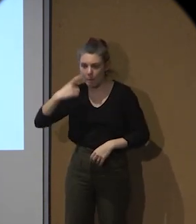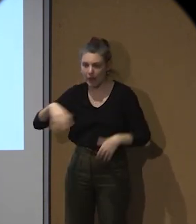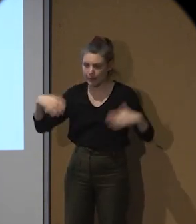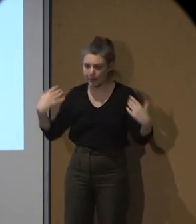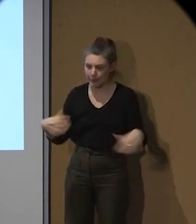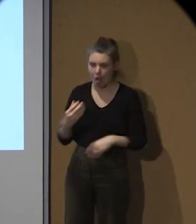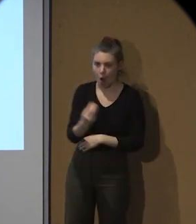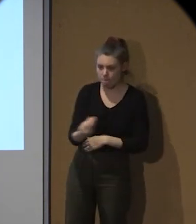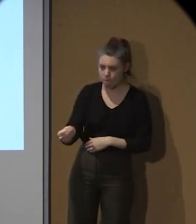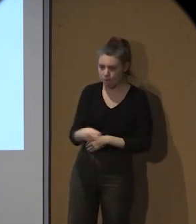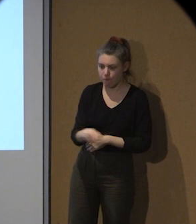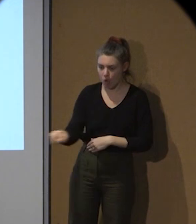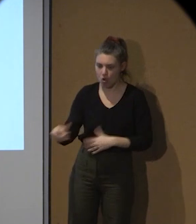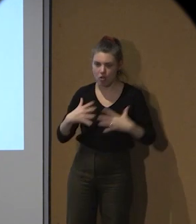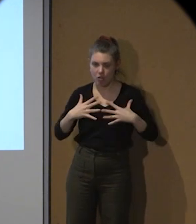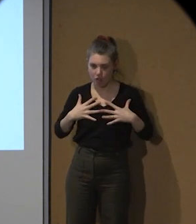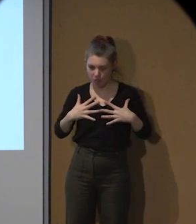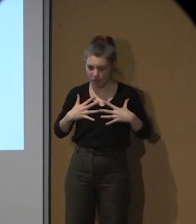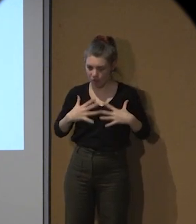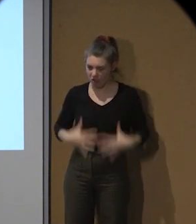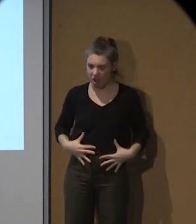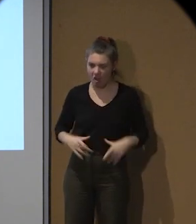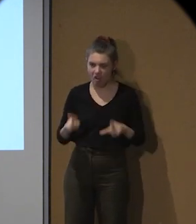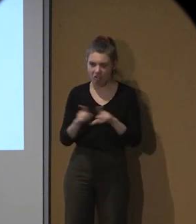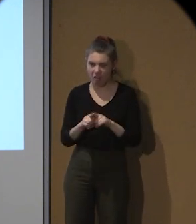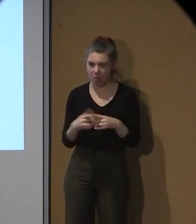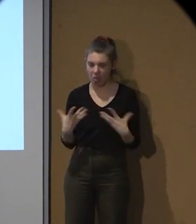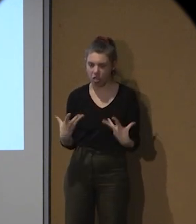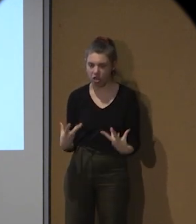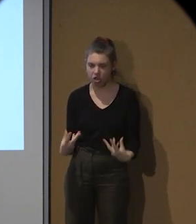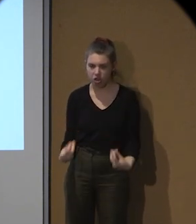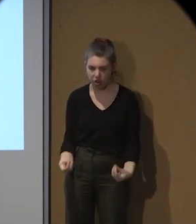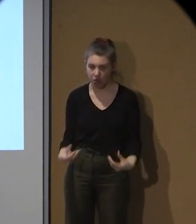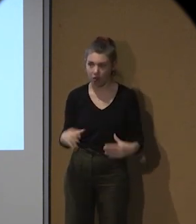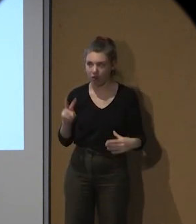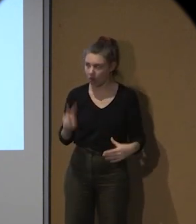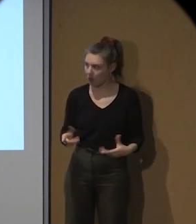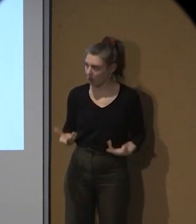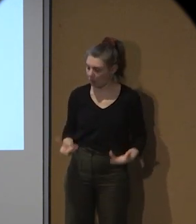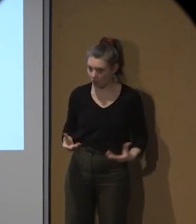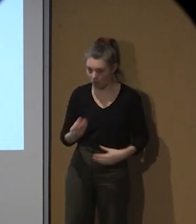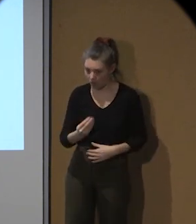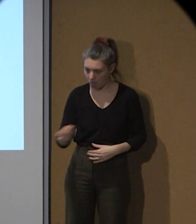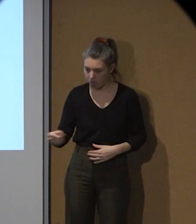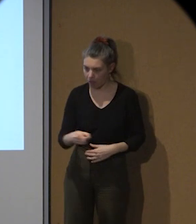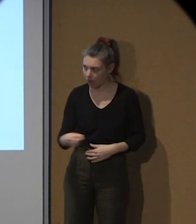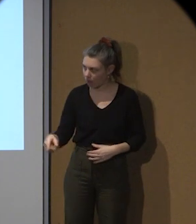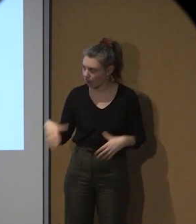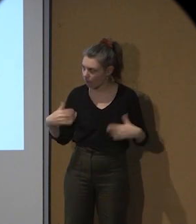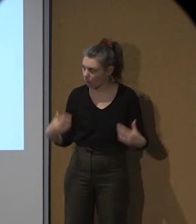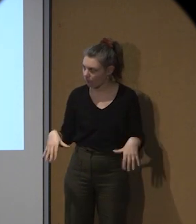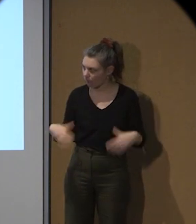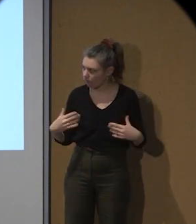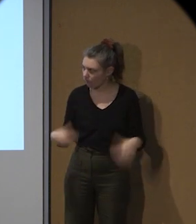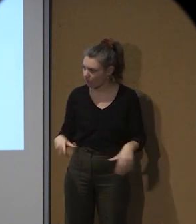un peu de chips, si je peux me permettre, que les capacités physiques sont en décroissance. Quelle est votre sens ? Est-ce